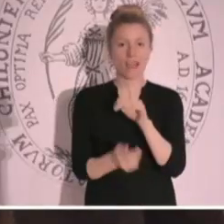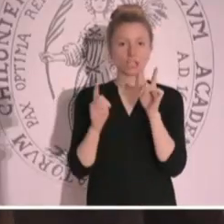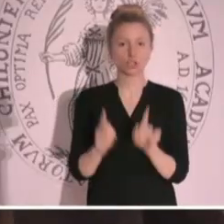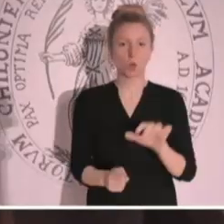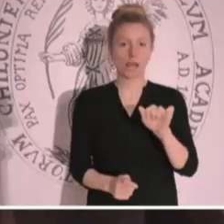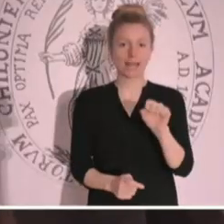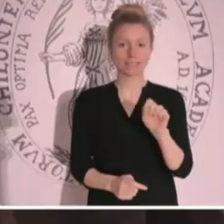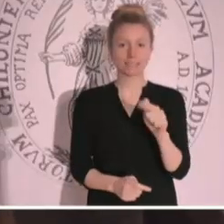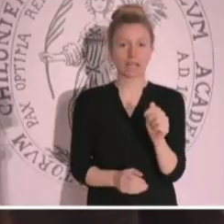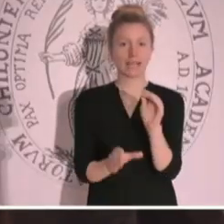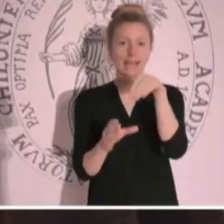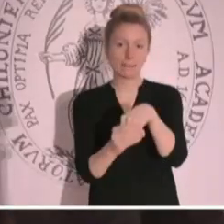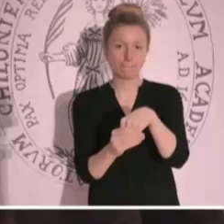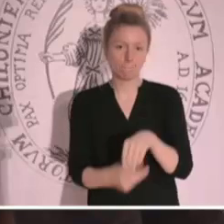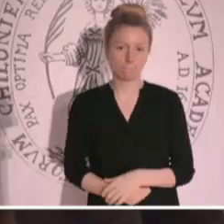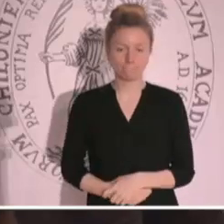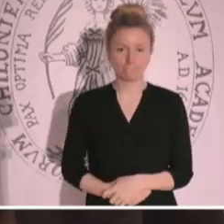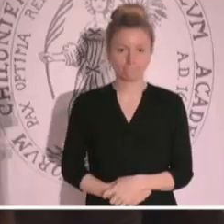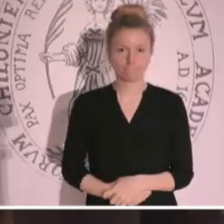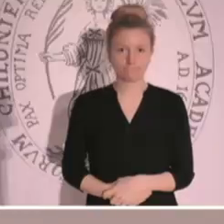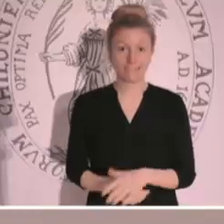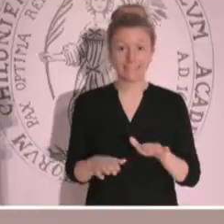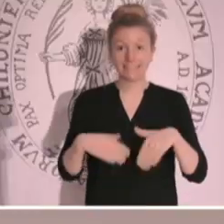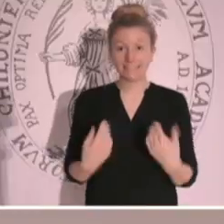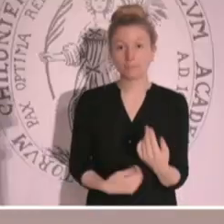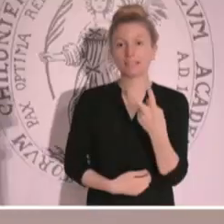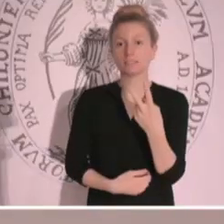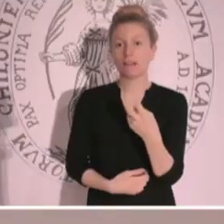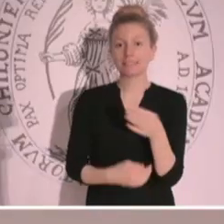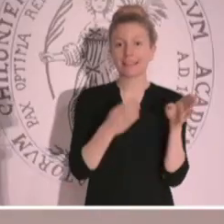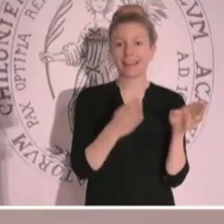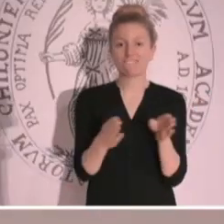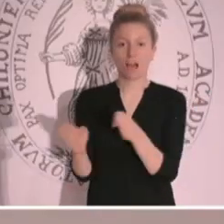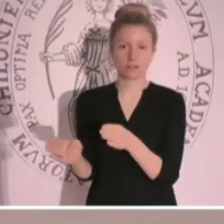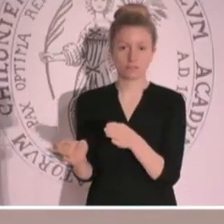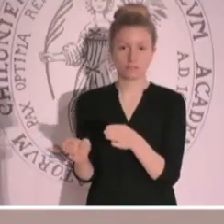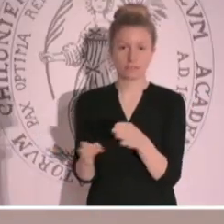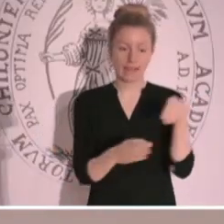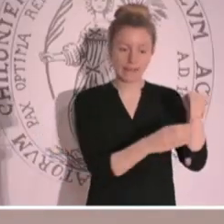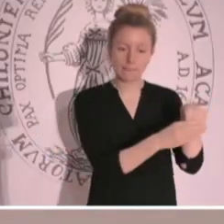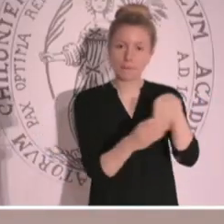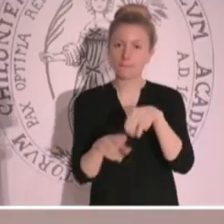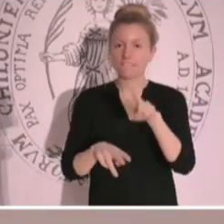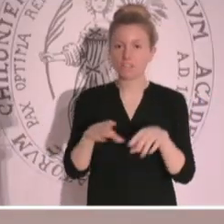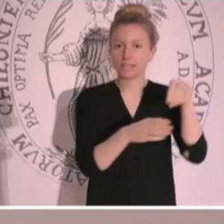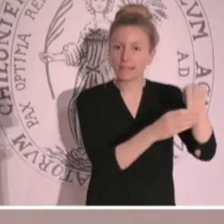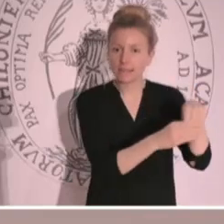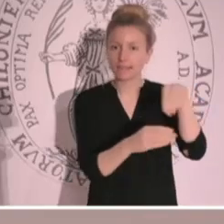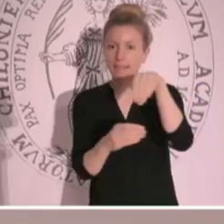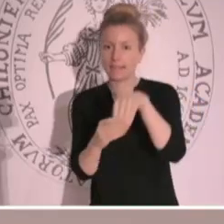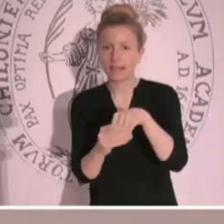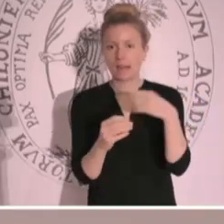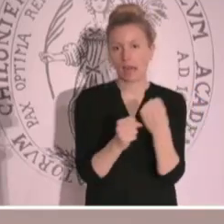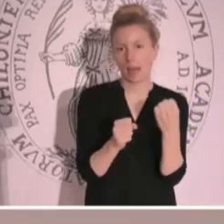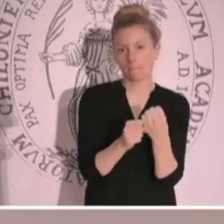Und unsere Referate, das sind immerhin 20 Stück, die machen die inhaltliche Arbeit für euch. Ob es eine Beratung mit Malte und